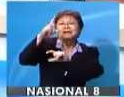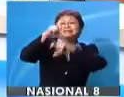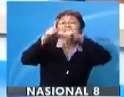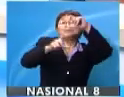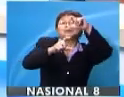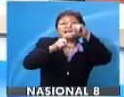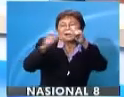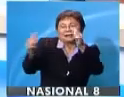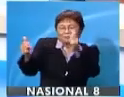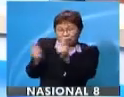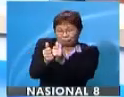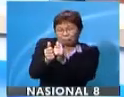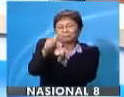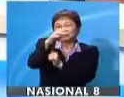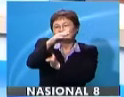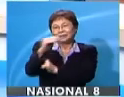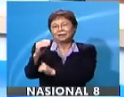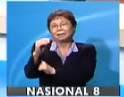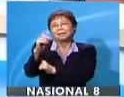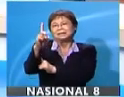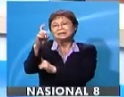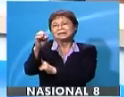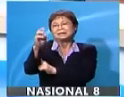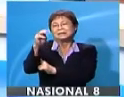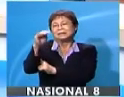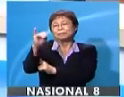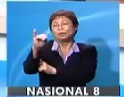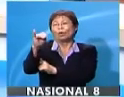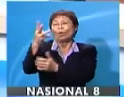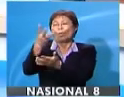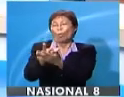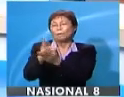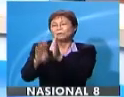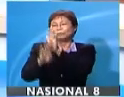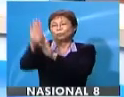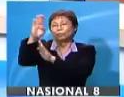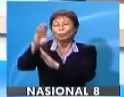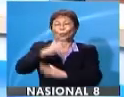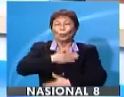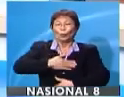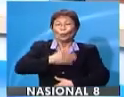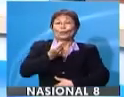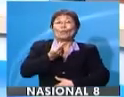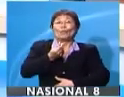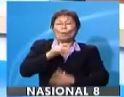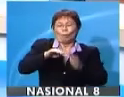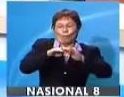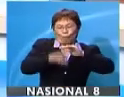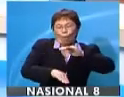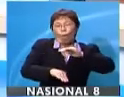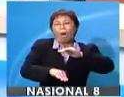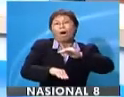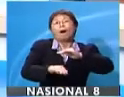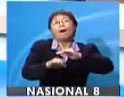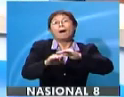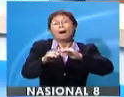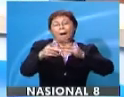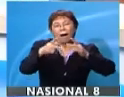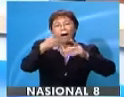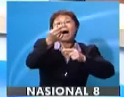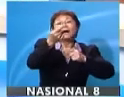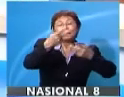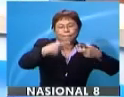Bandaraya Kuala Lumpur DBKL dan Demi Wangsa Development Berhad menikmati harga rumah di bawah paras harga